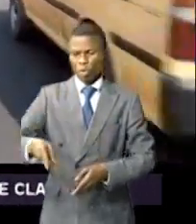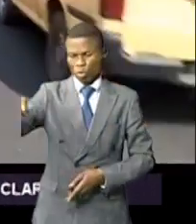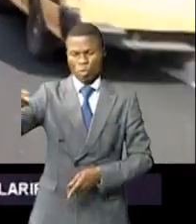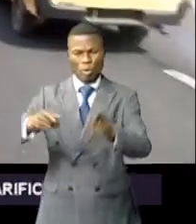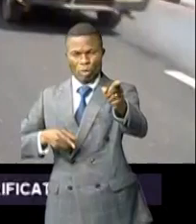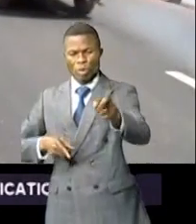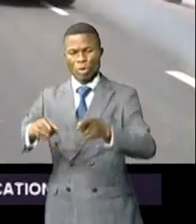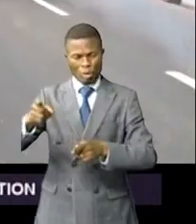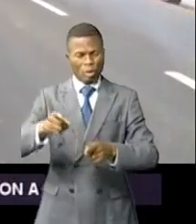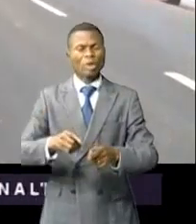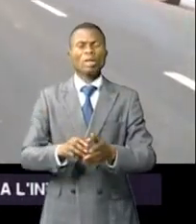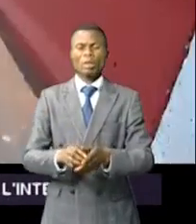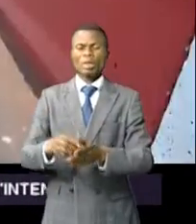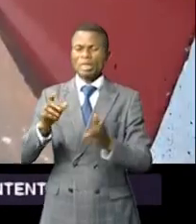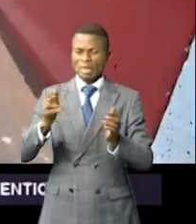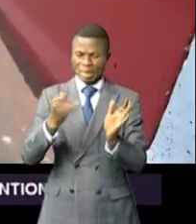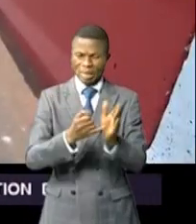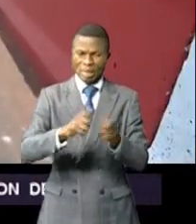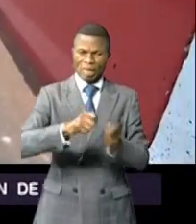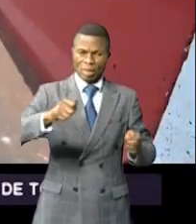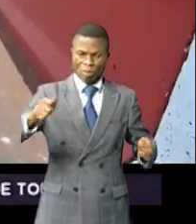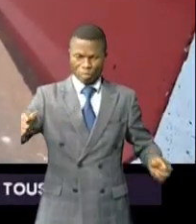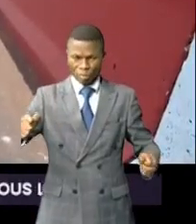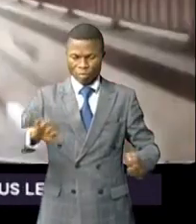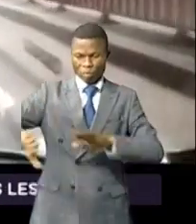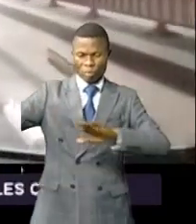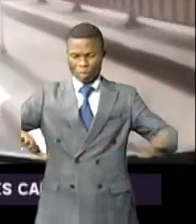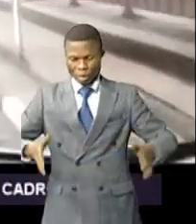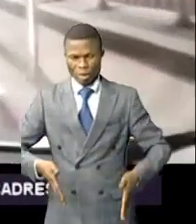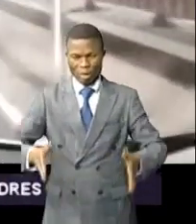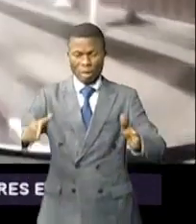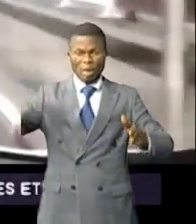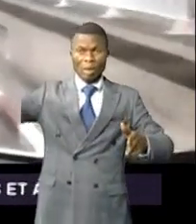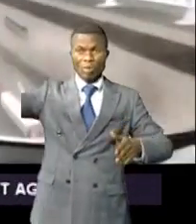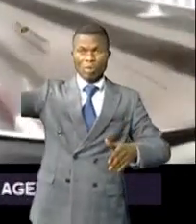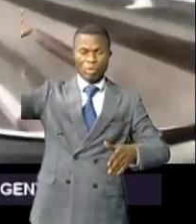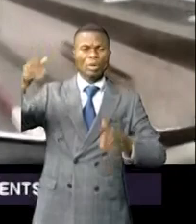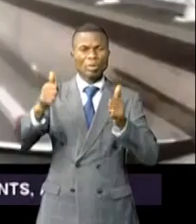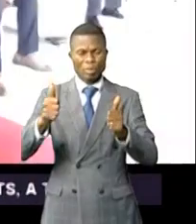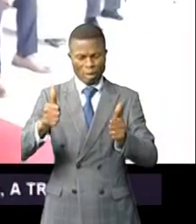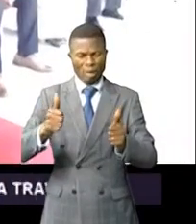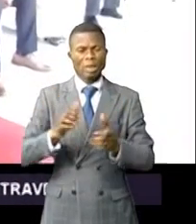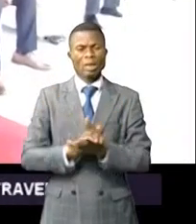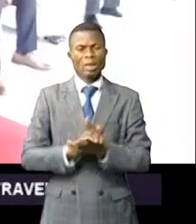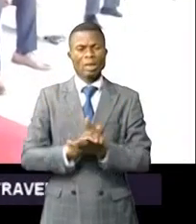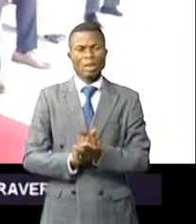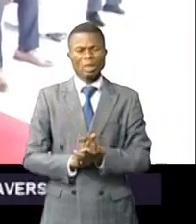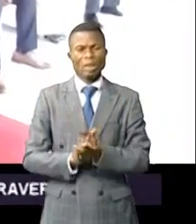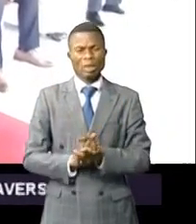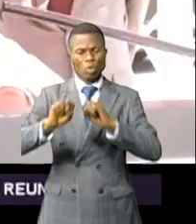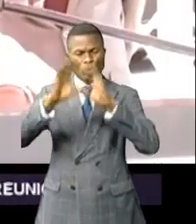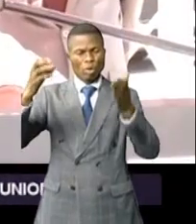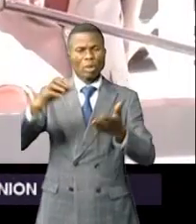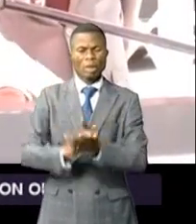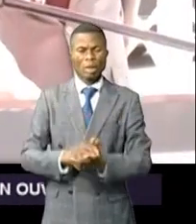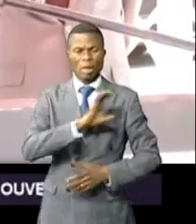voies à deux bandes chacune de 6 mètres, jonchée des séparateurs et éclairée de nuit par des panneaux solaires. Dans leurs actions, la